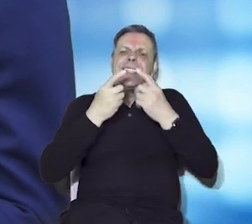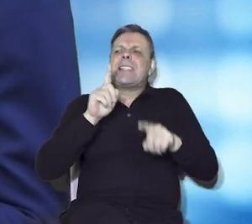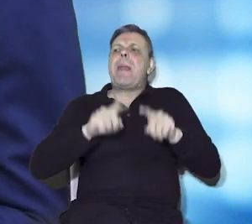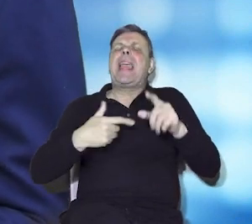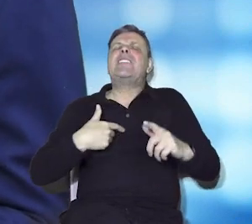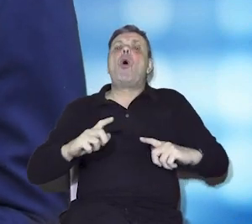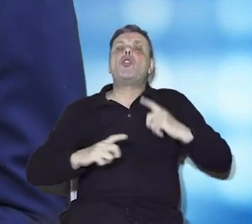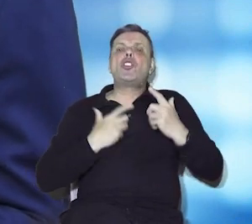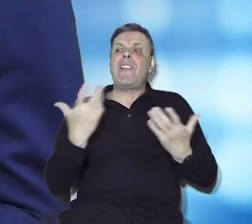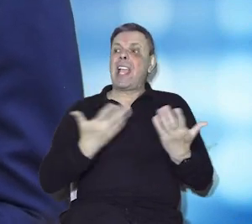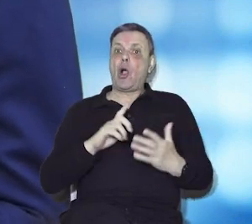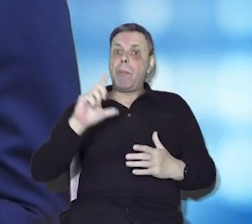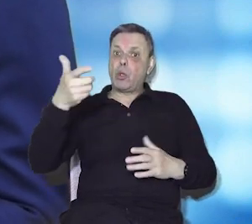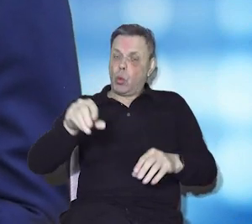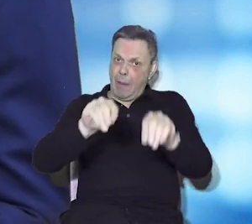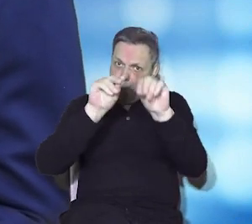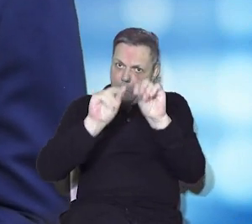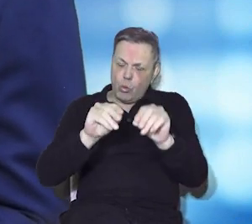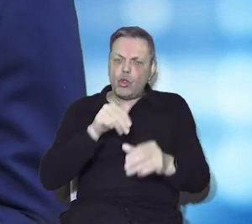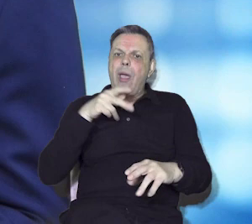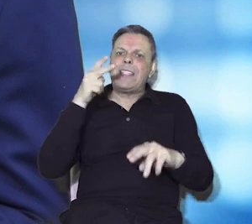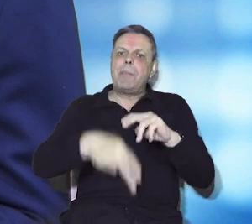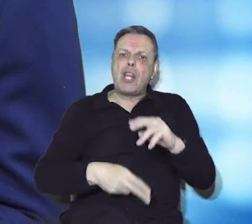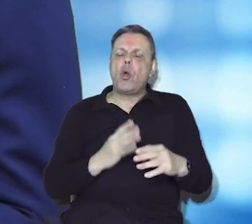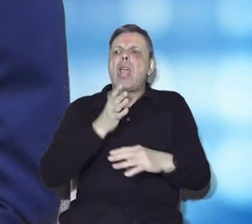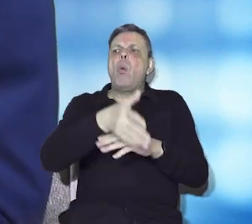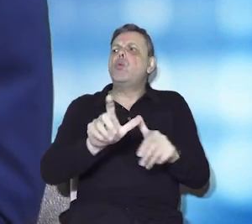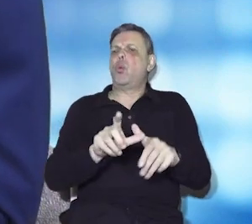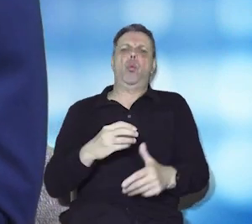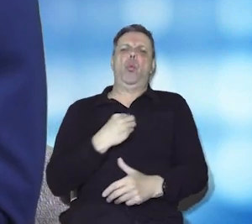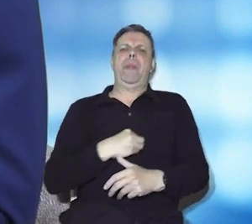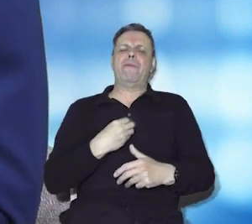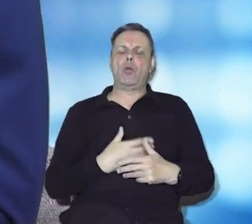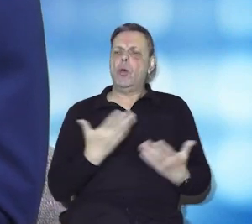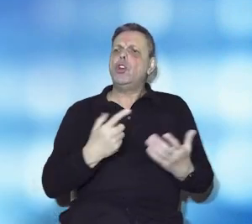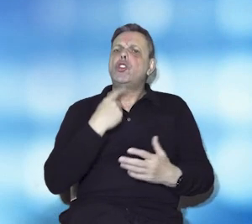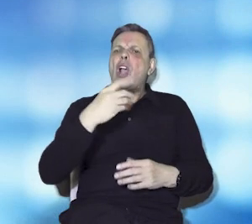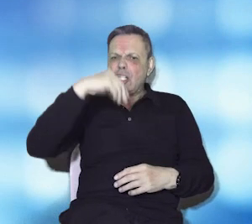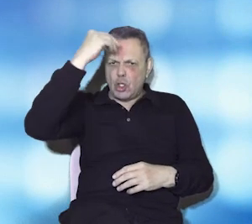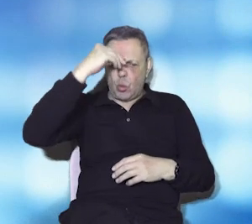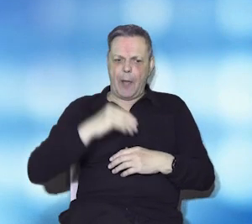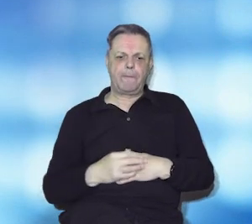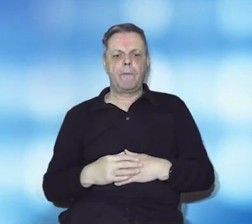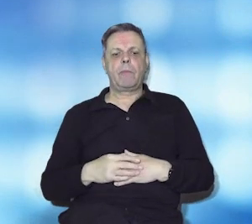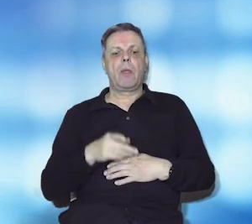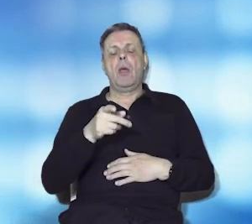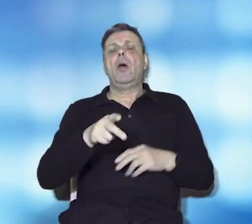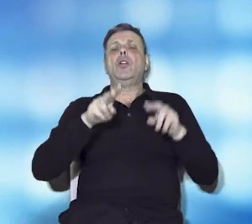doživlje kako bi druge podučio i spriječio da uđu u nevolju. Što kaže struka? Pa to je